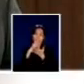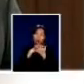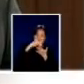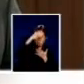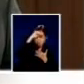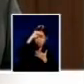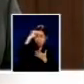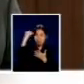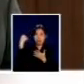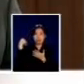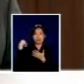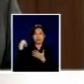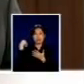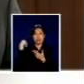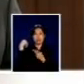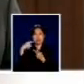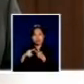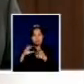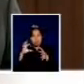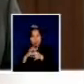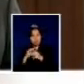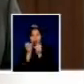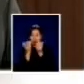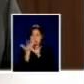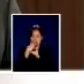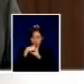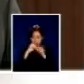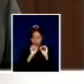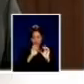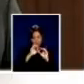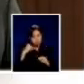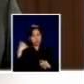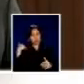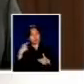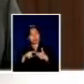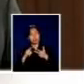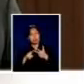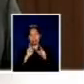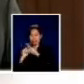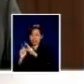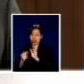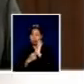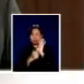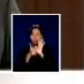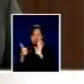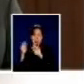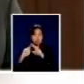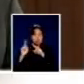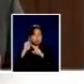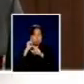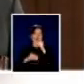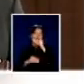รู้แล้วเนี่ยในนี้ยังมีจริยธรรมยังมีคุณธรรมยังมีสิ่งซึ่งถูกเป็นสิ่งที่ดีเนี่ยที่ผู้ใหญ่สามารถปลูก